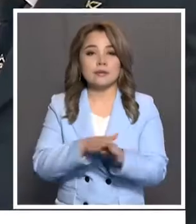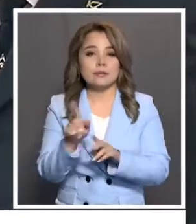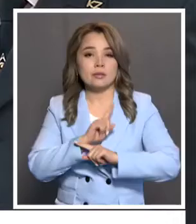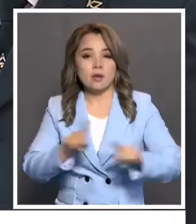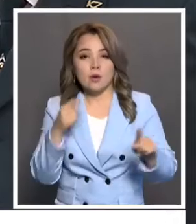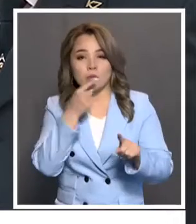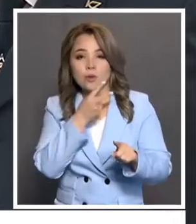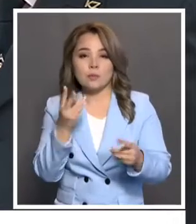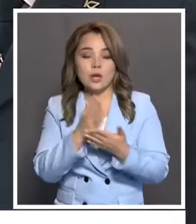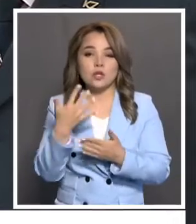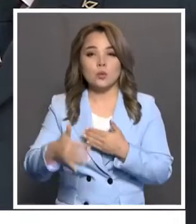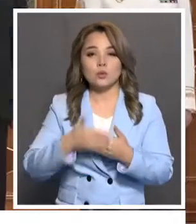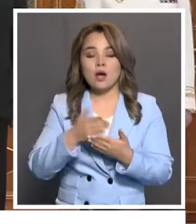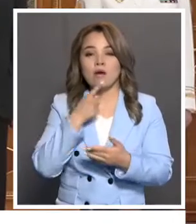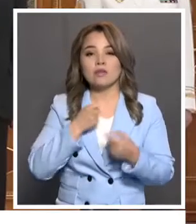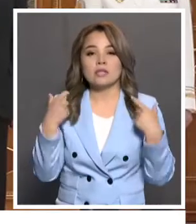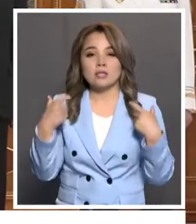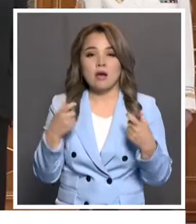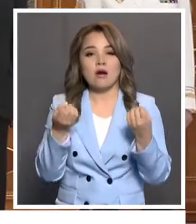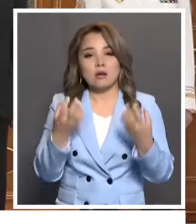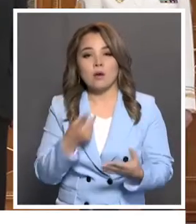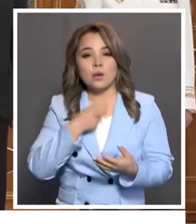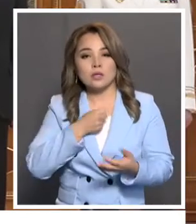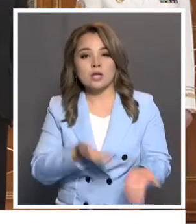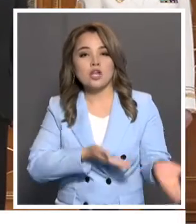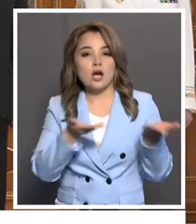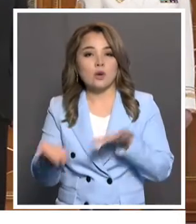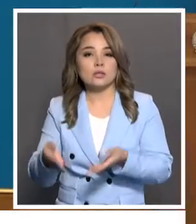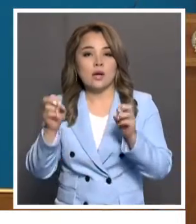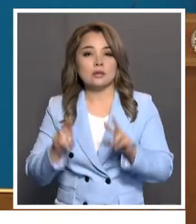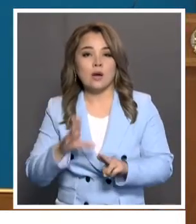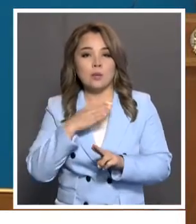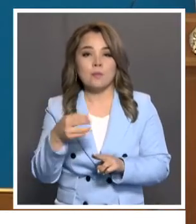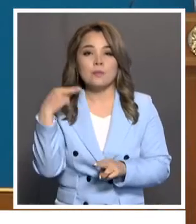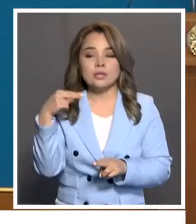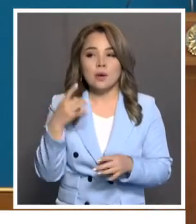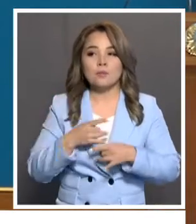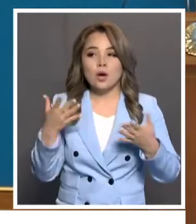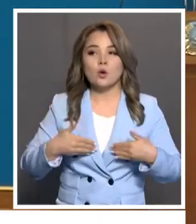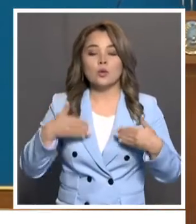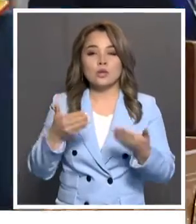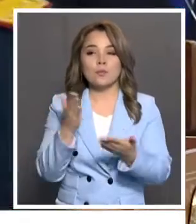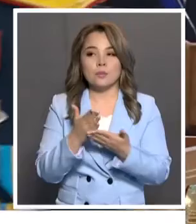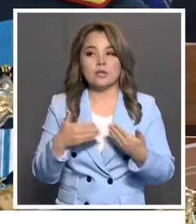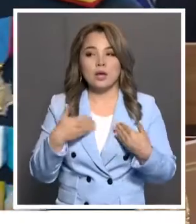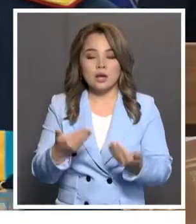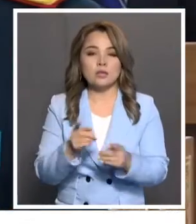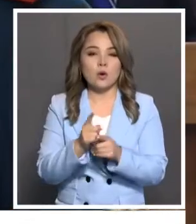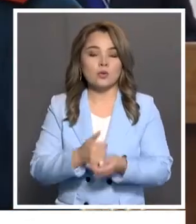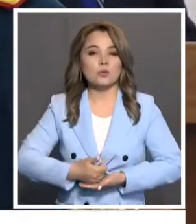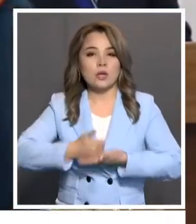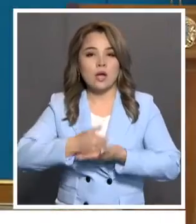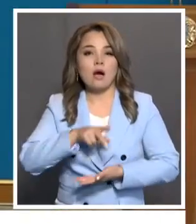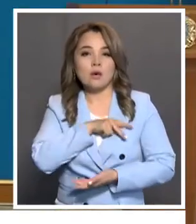ерлігімен көзге түскен 50-ге жуық офицер мен қарапайым сарбазға дейін шақырту алған. Президент оларды мерекесімен құттықтап, мерейлерін өсірді.